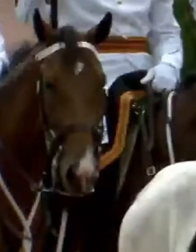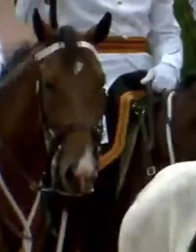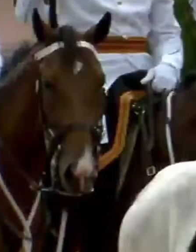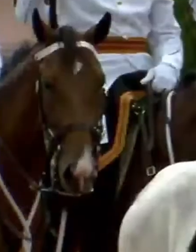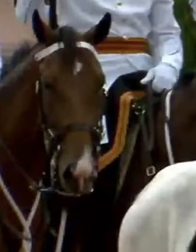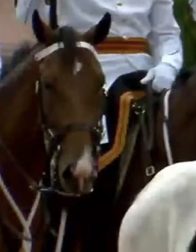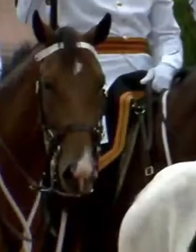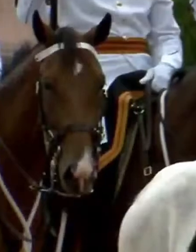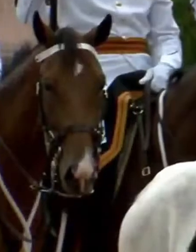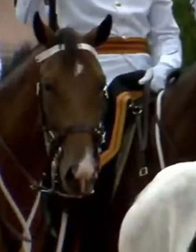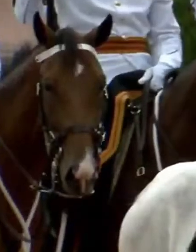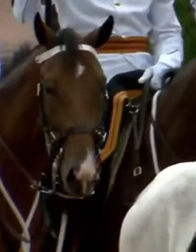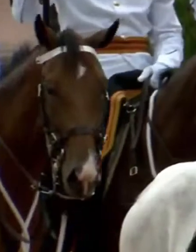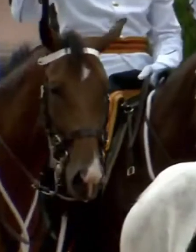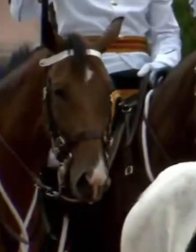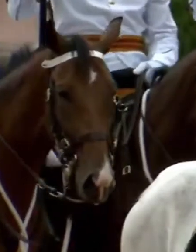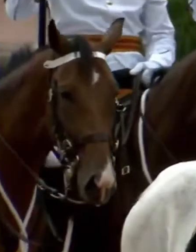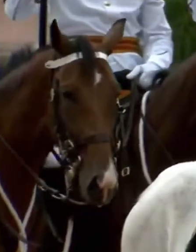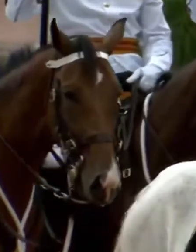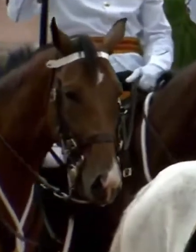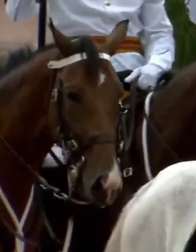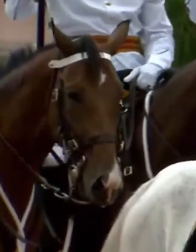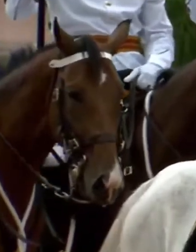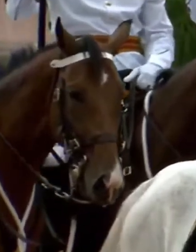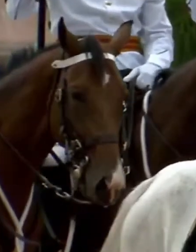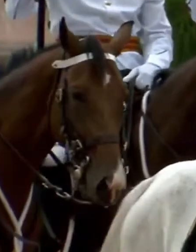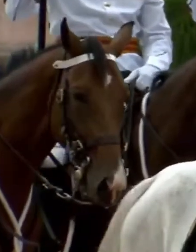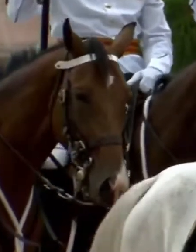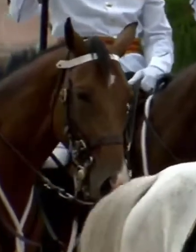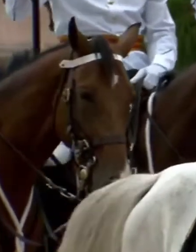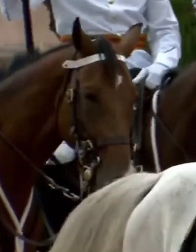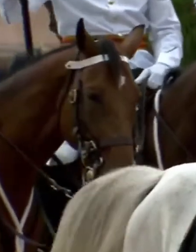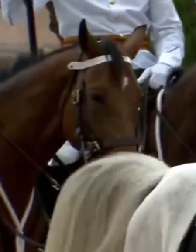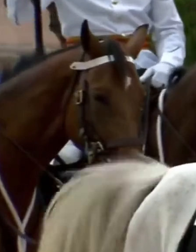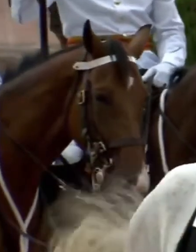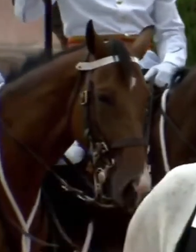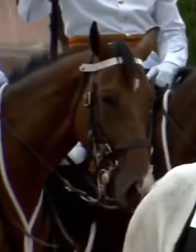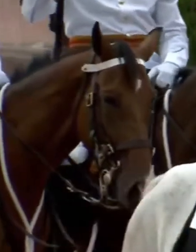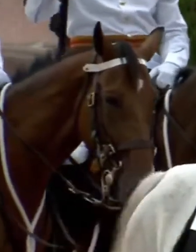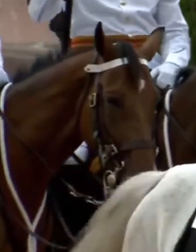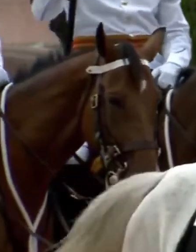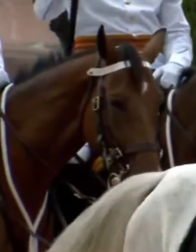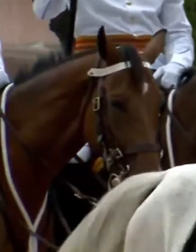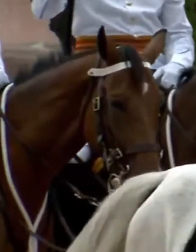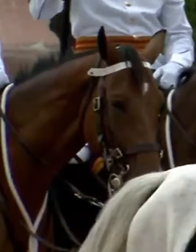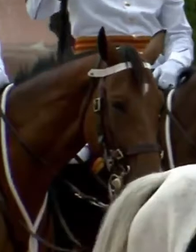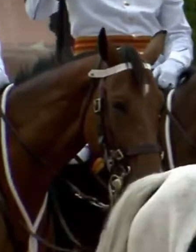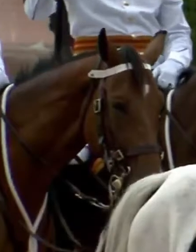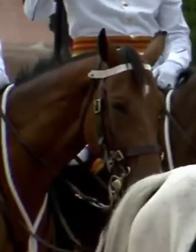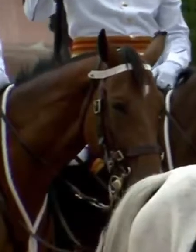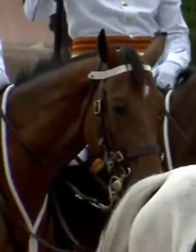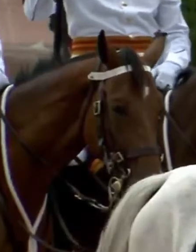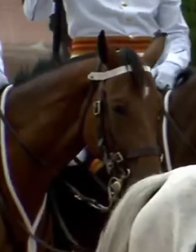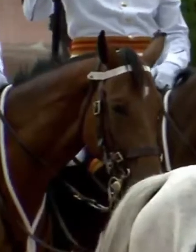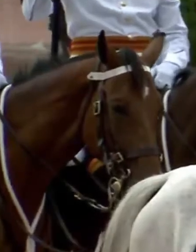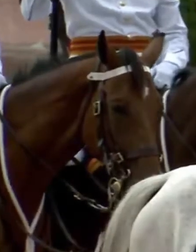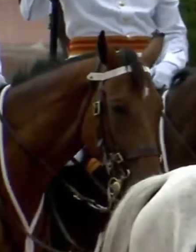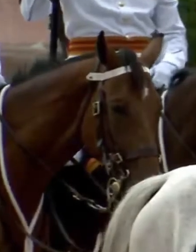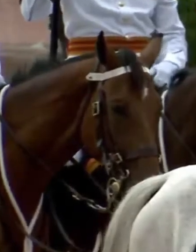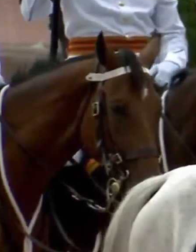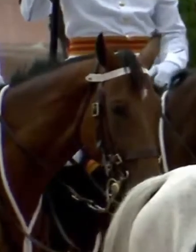राष्ट्रपति अंगरक्षक सलामी देगा राष्ट्रीय सैल्यूट